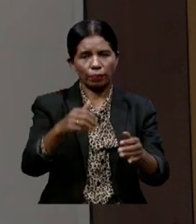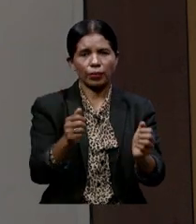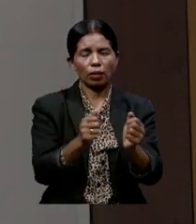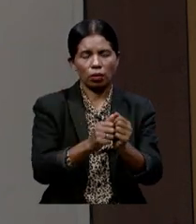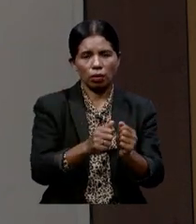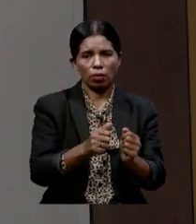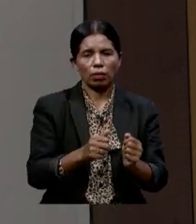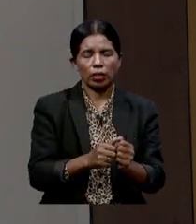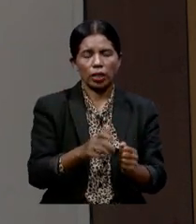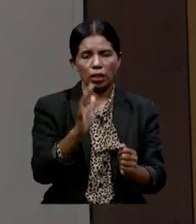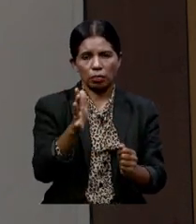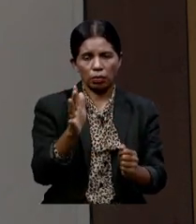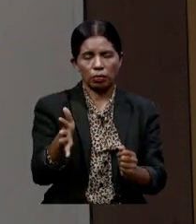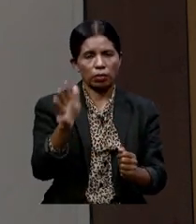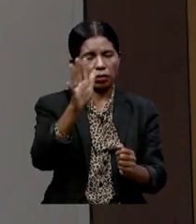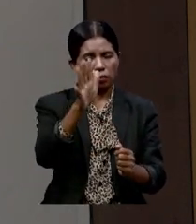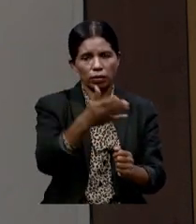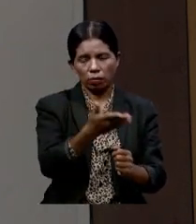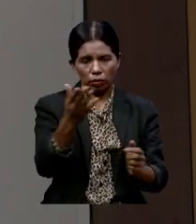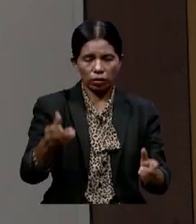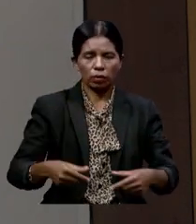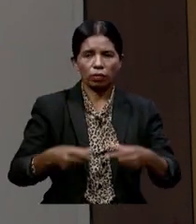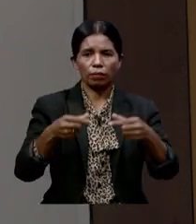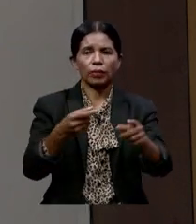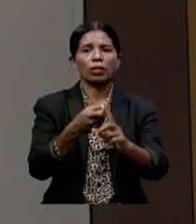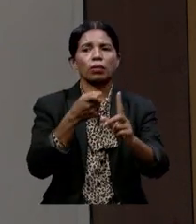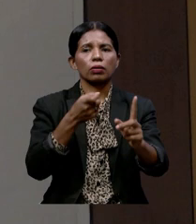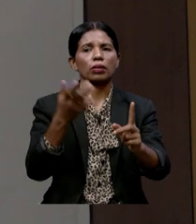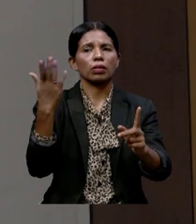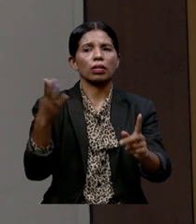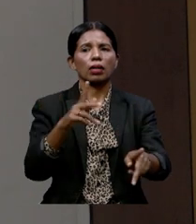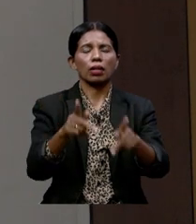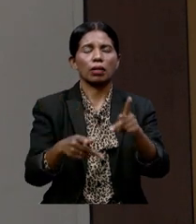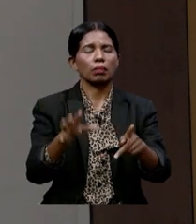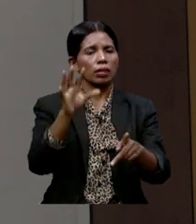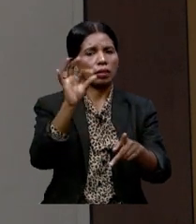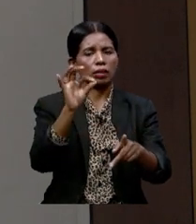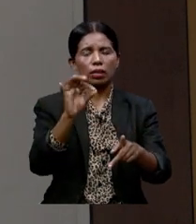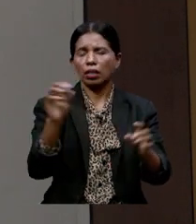55 pessoas nebe mak itabot sirafo. E husi ida naba na insia dihan lakoi.